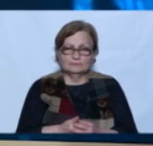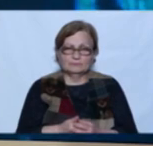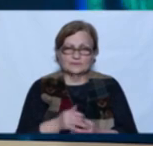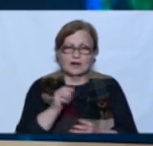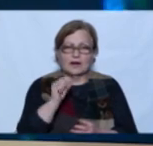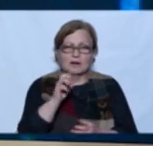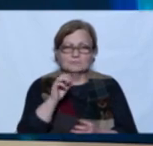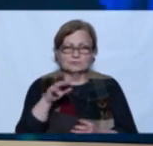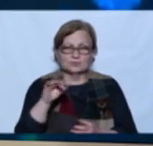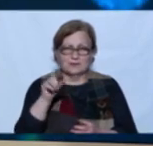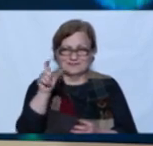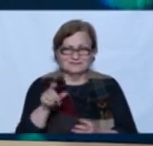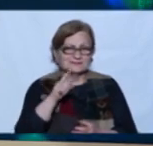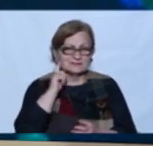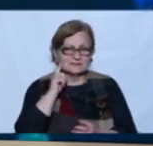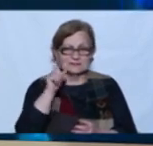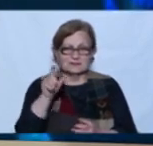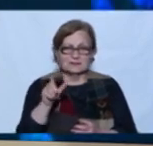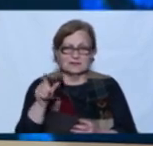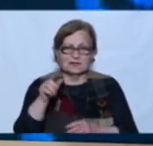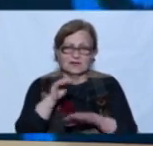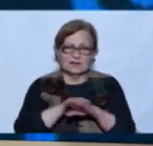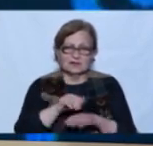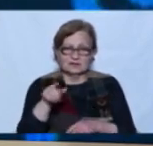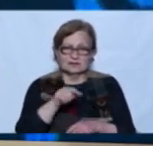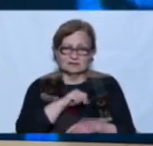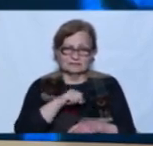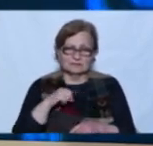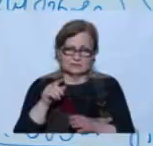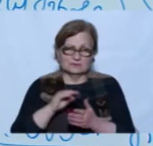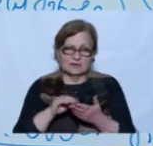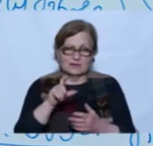აბიტურიენტის ნაშრომი არგუმენტირებული ესეს